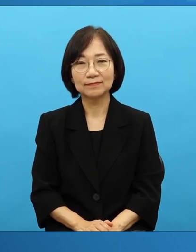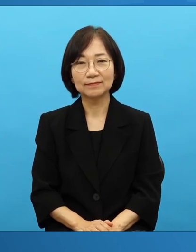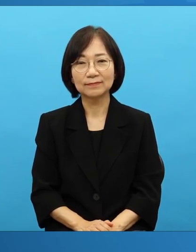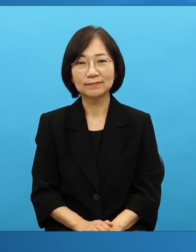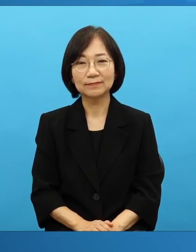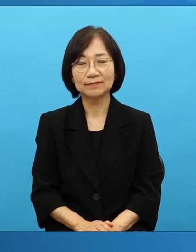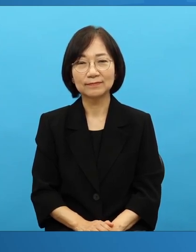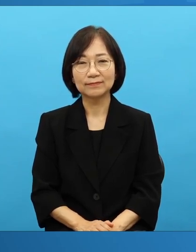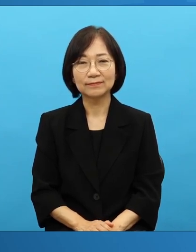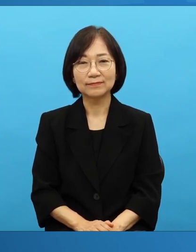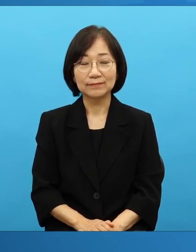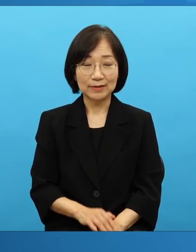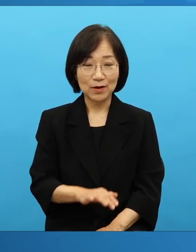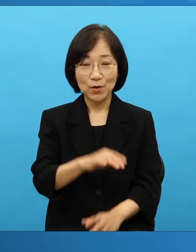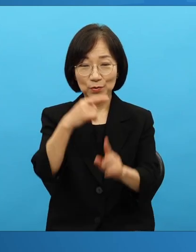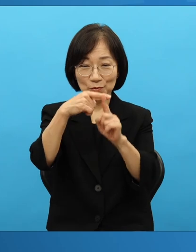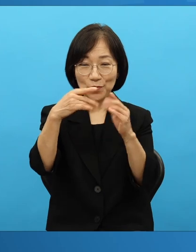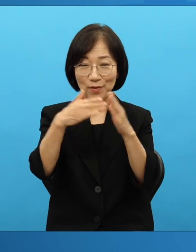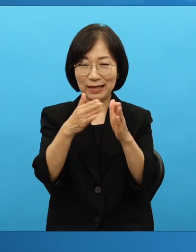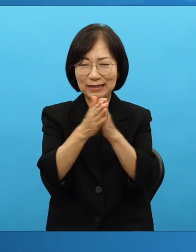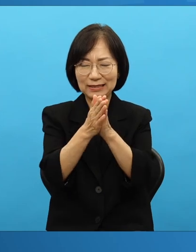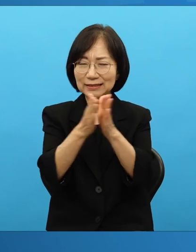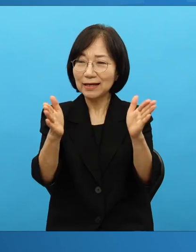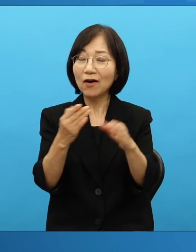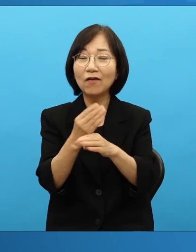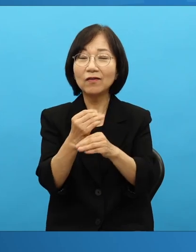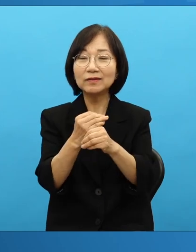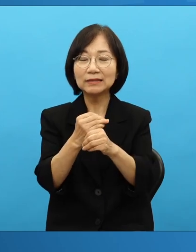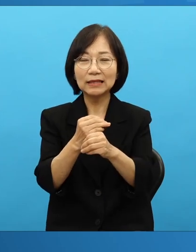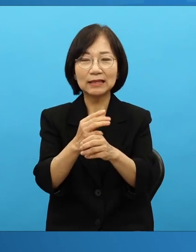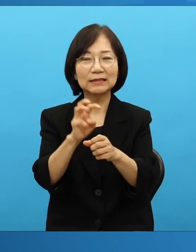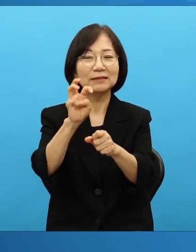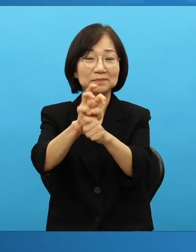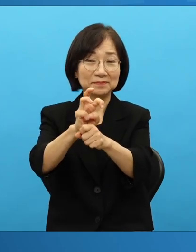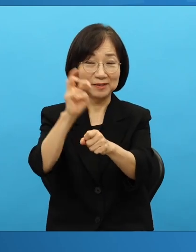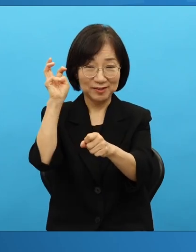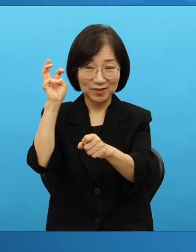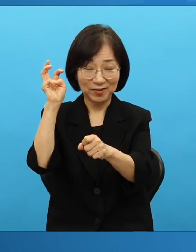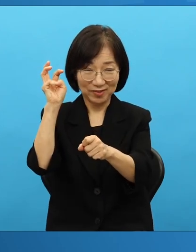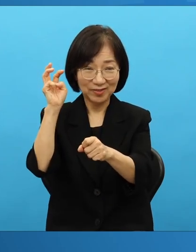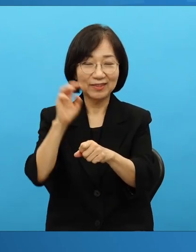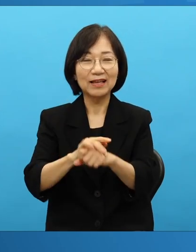중심을 모아야 되는데 조금 놓친 거죠.